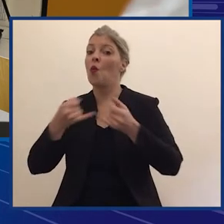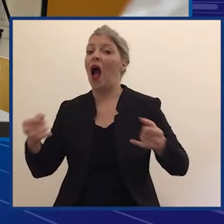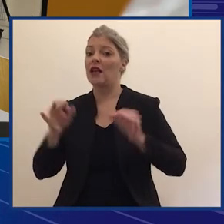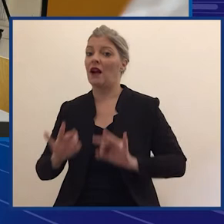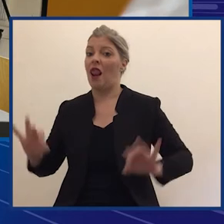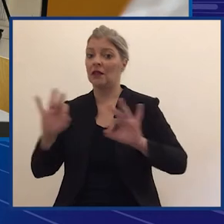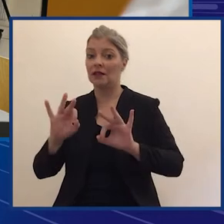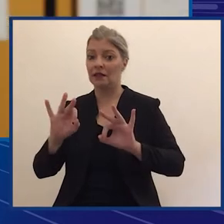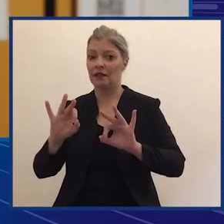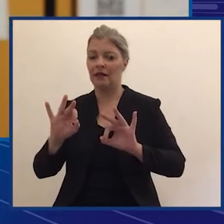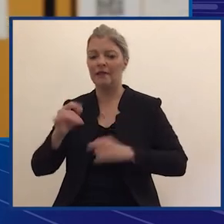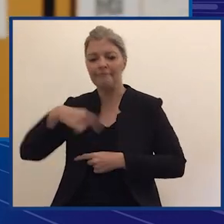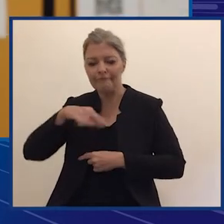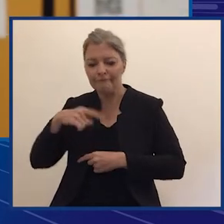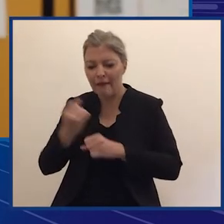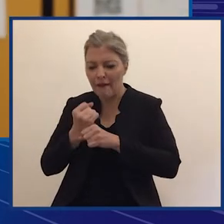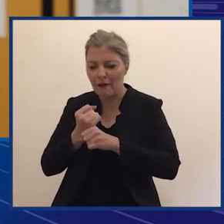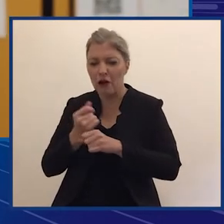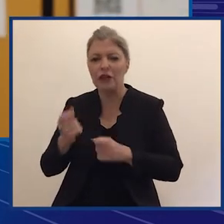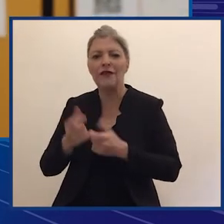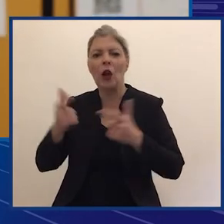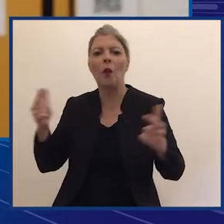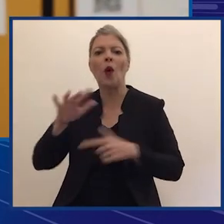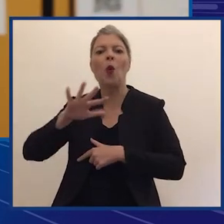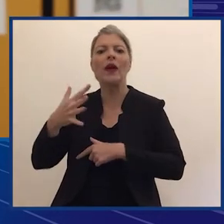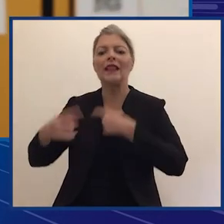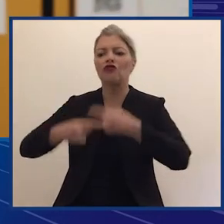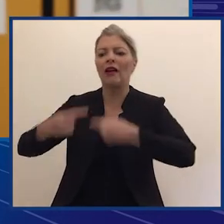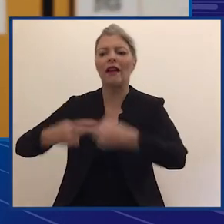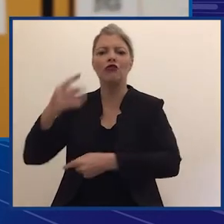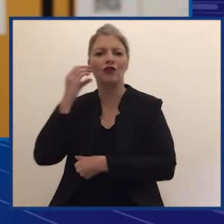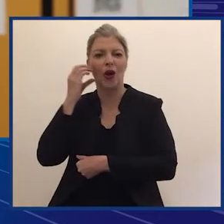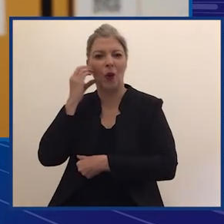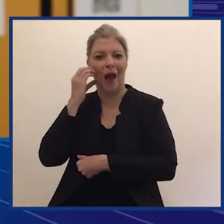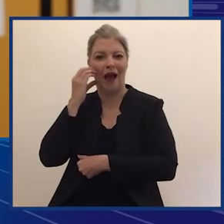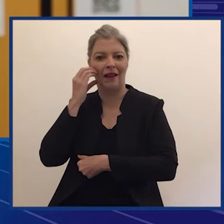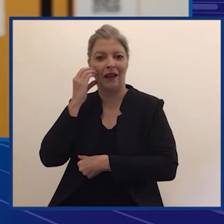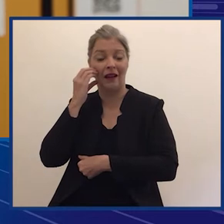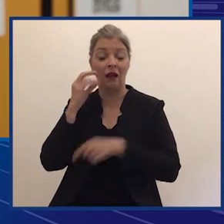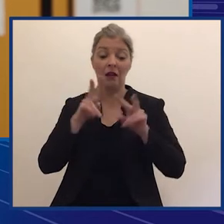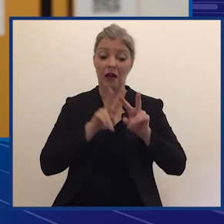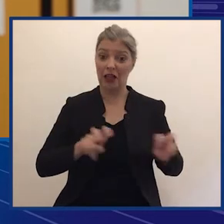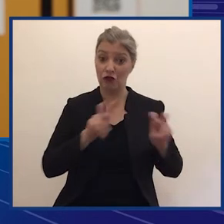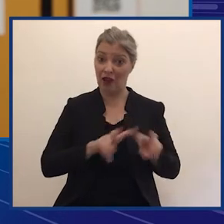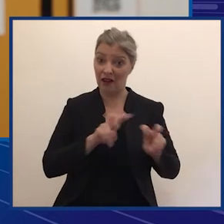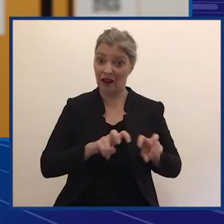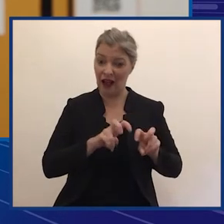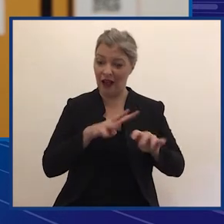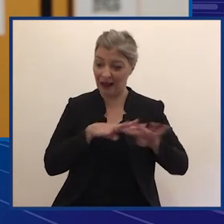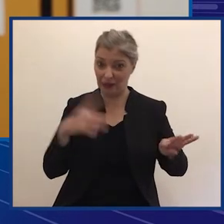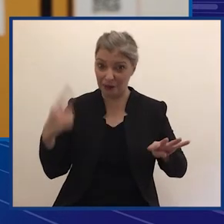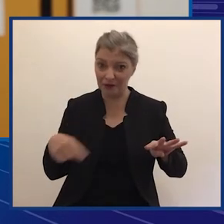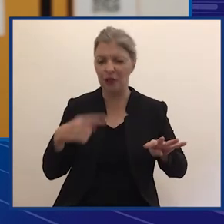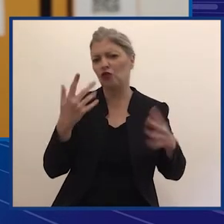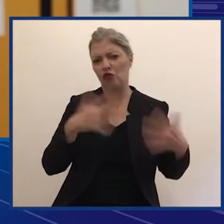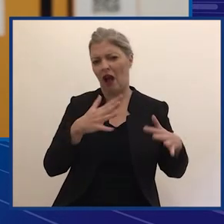a quello che è stato lo sviluppo della quinta generazione di cellulari. Dico abbiamo contribuito perché da un punto di vista della ricerca il lavoro in gran parte è stato